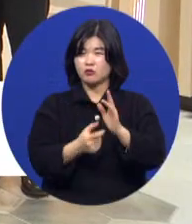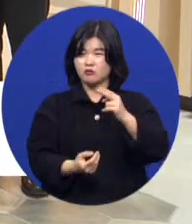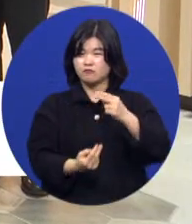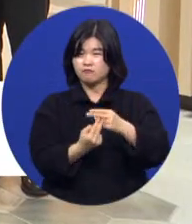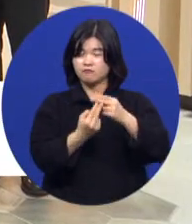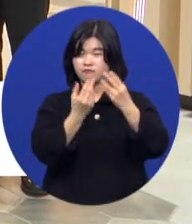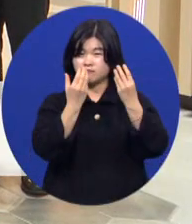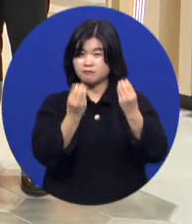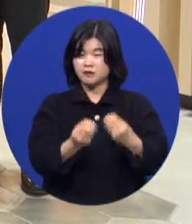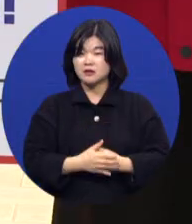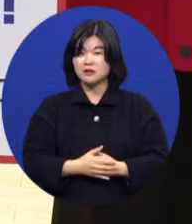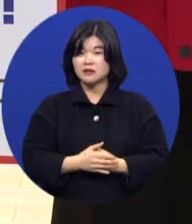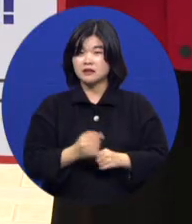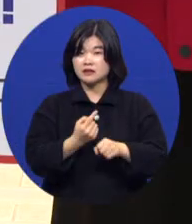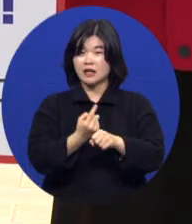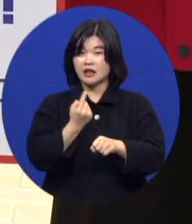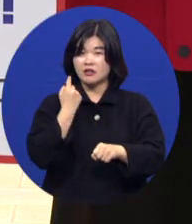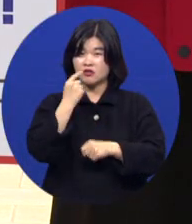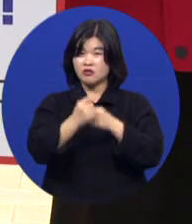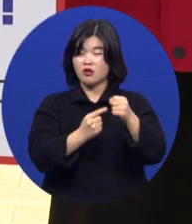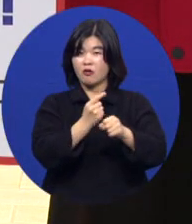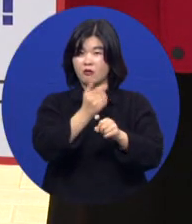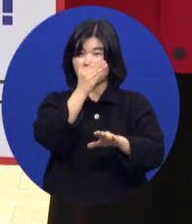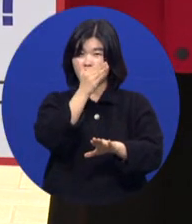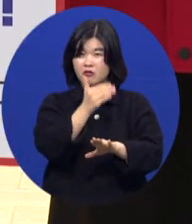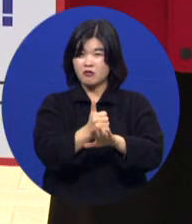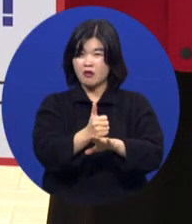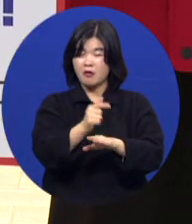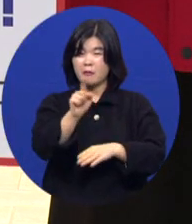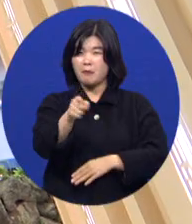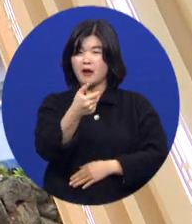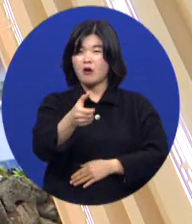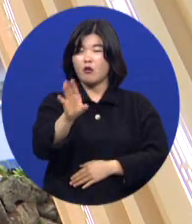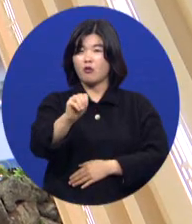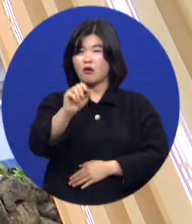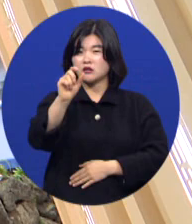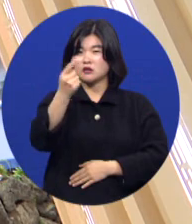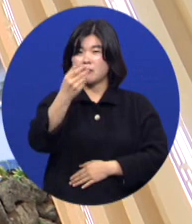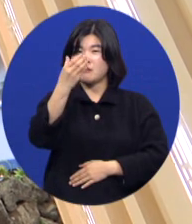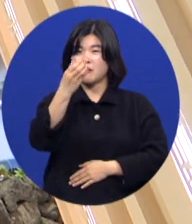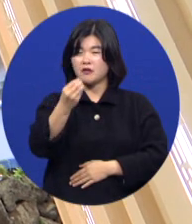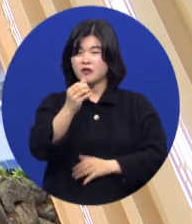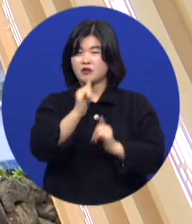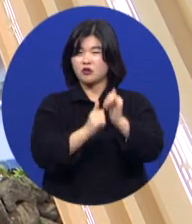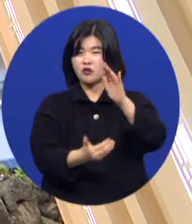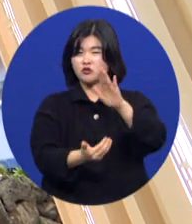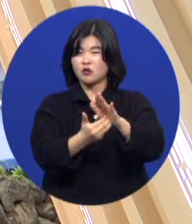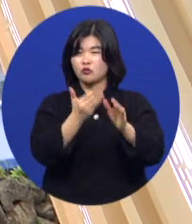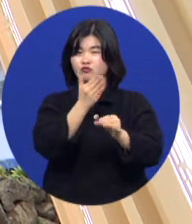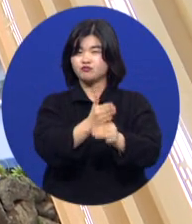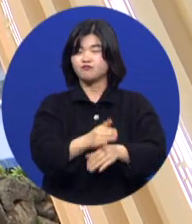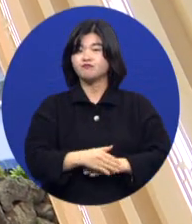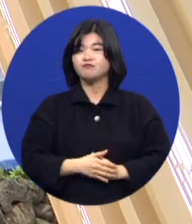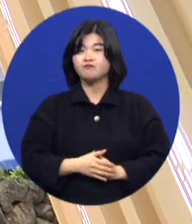씁니다 지난해 연간 모금액 또 105억 1000만 원으로 역대 최고 채웠습니다